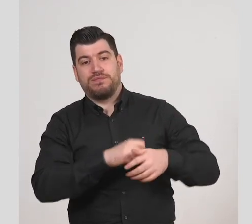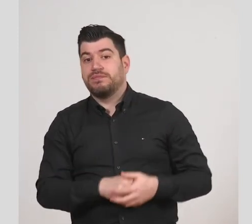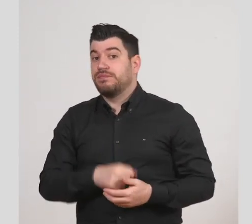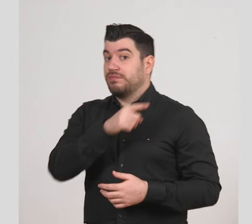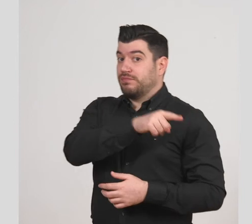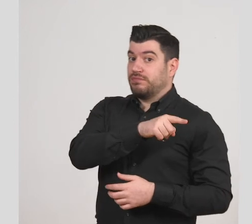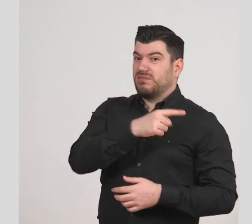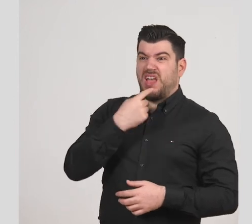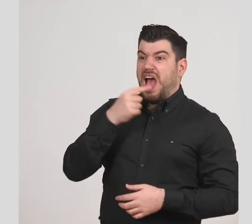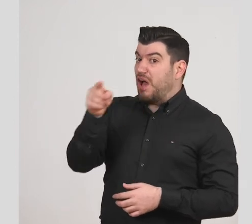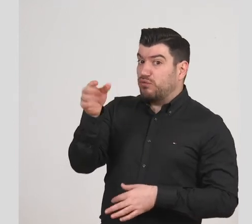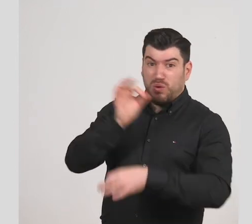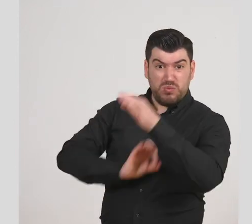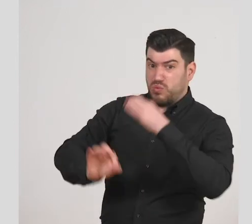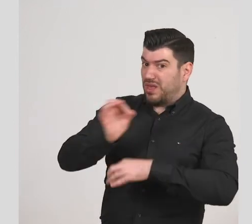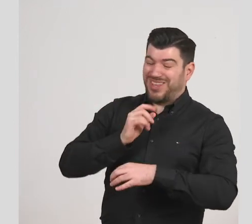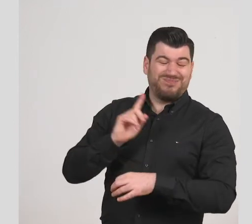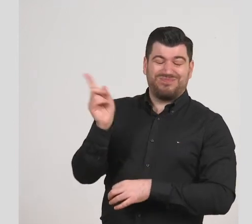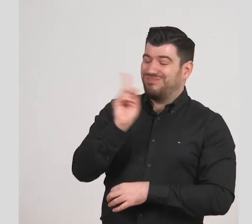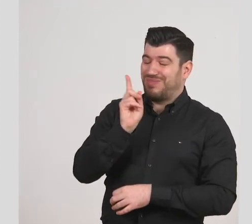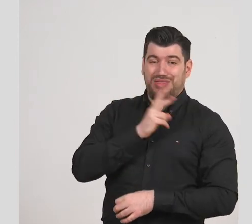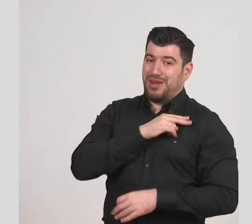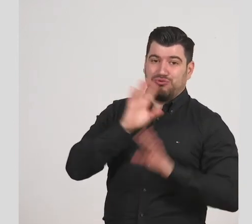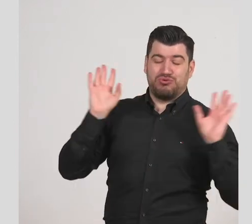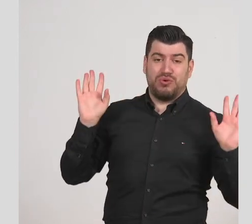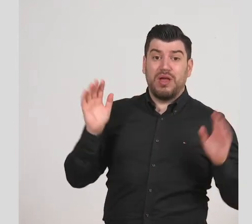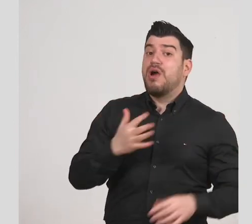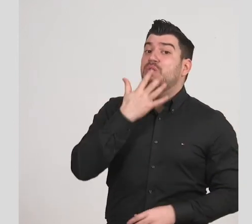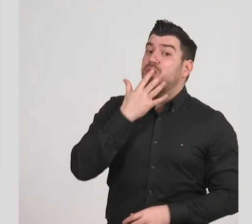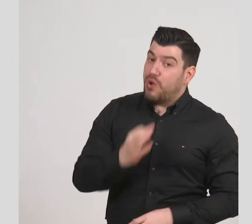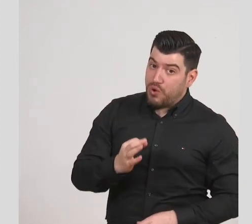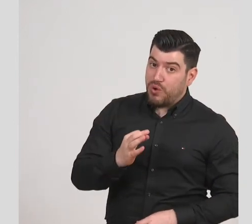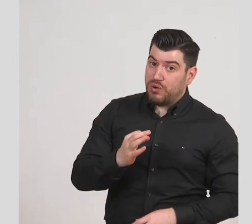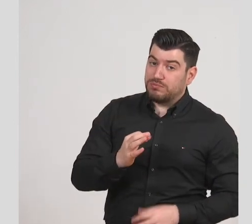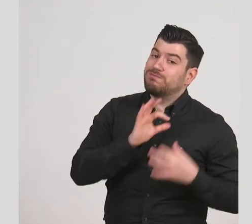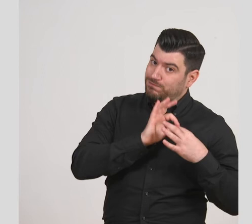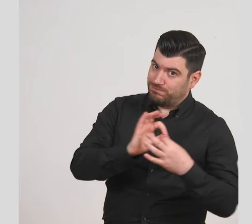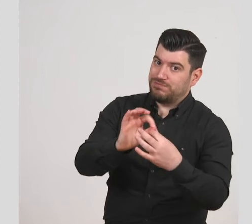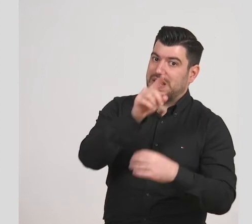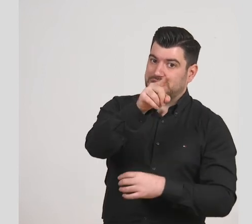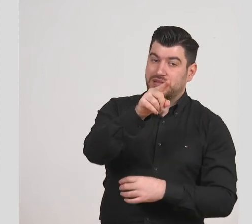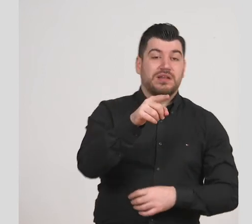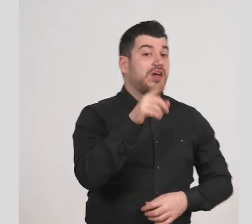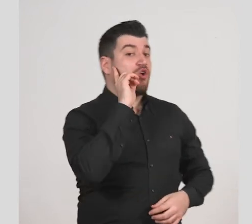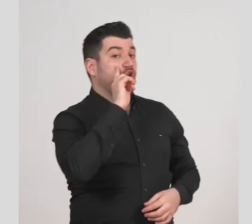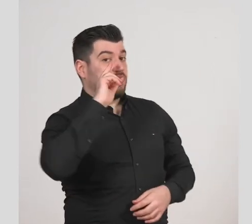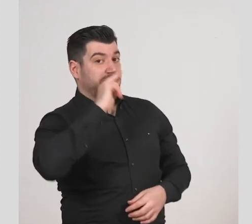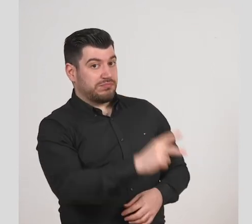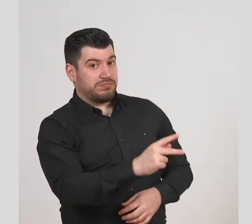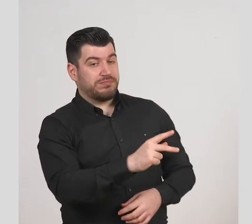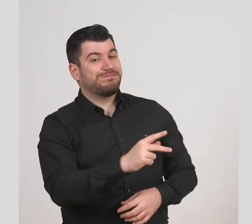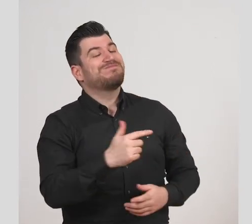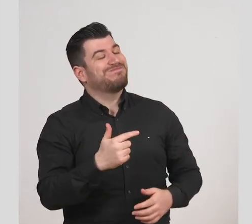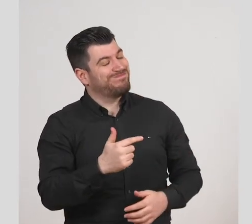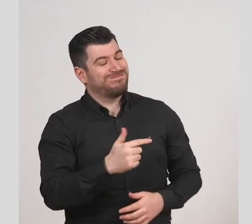Αυτό που υποστηρίζετε δεν είναι σωστό. Γιατί, και το κορίτσι λέει, αν και